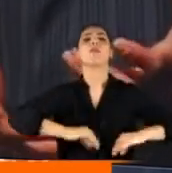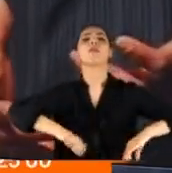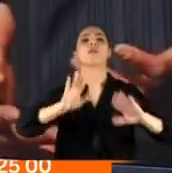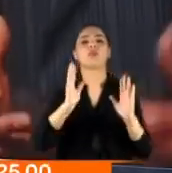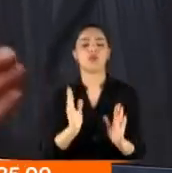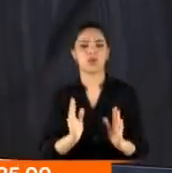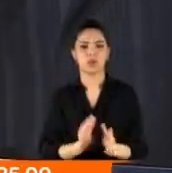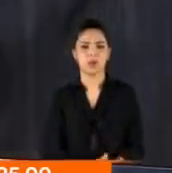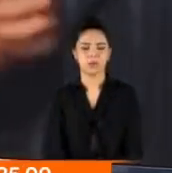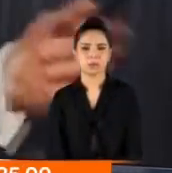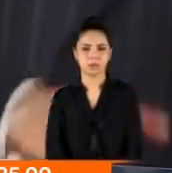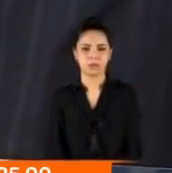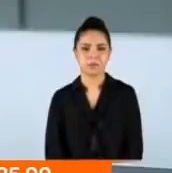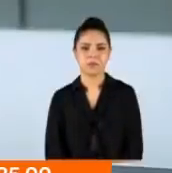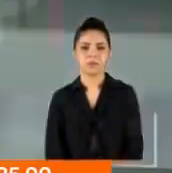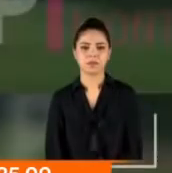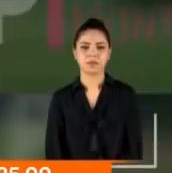mümkün olmayabiliyor.